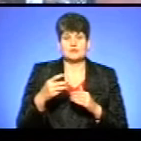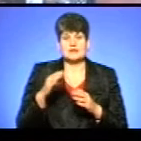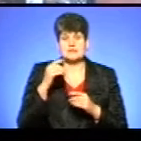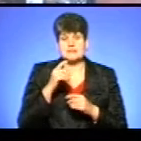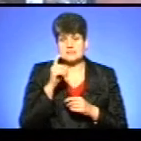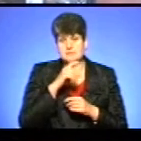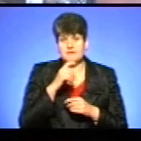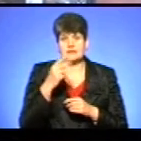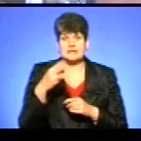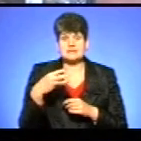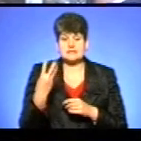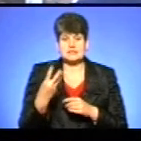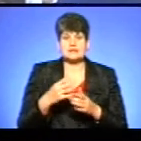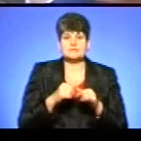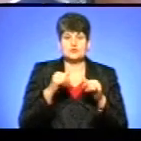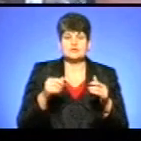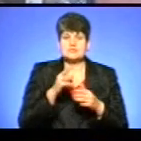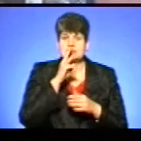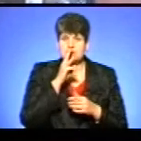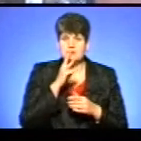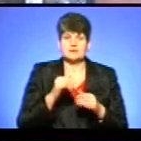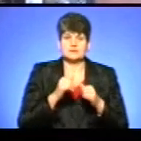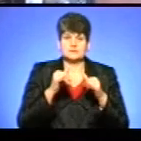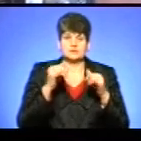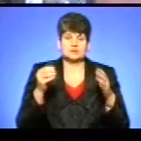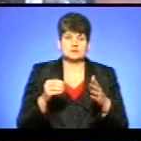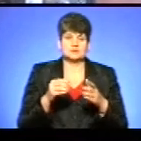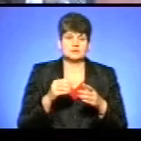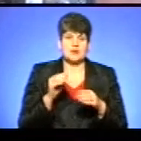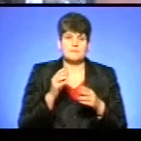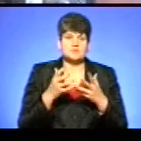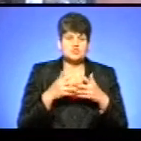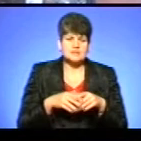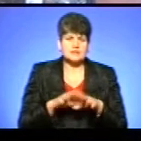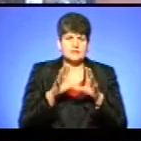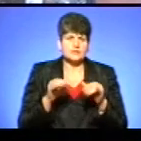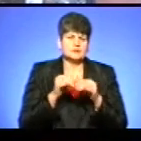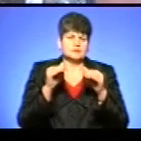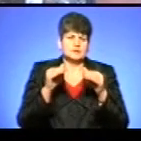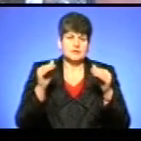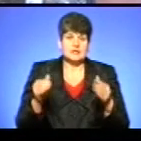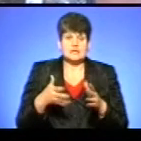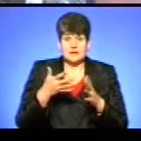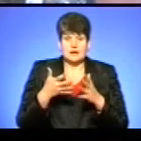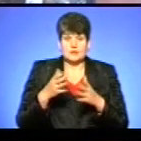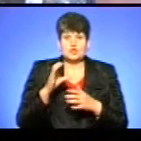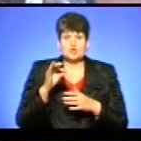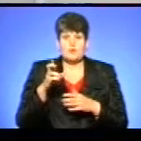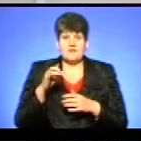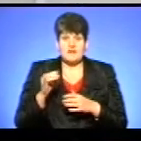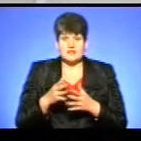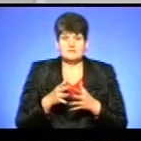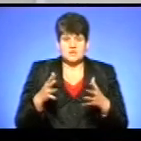Росте зарплата, ростуть запчастини. Все росте. І від того ясно, чим більше собівартість, тим більше має бути